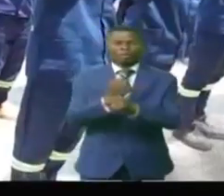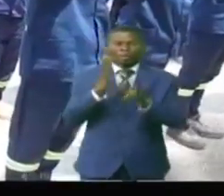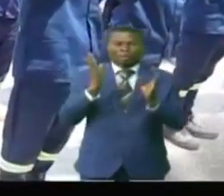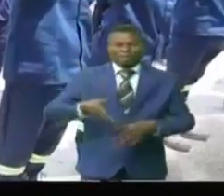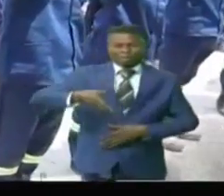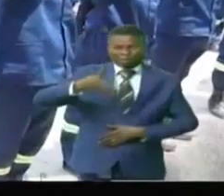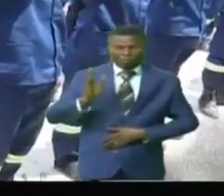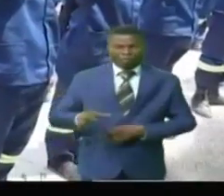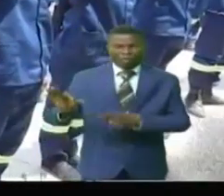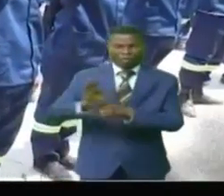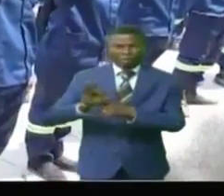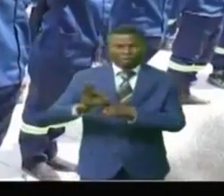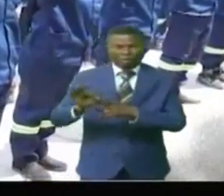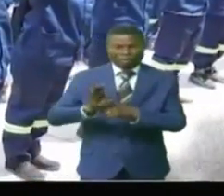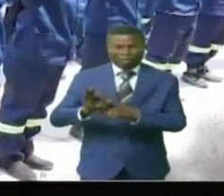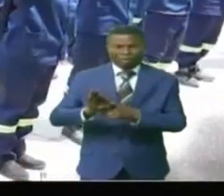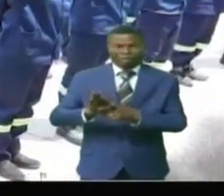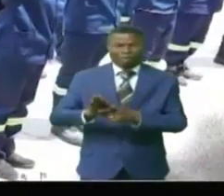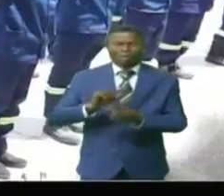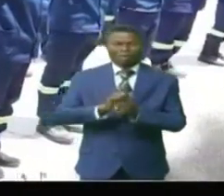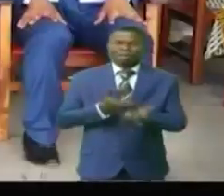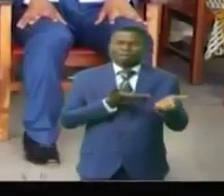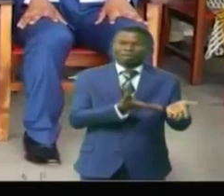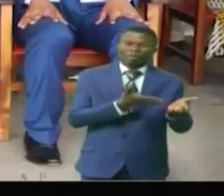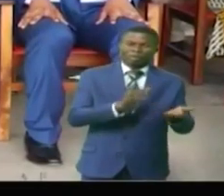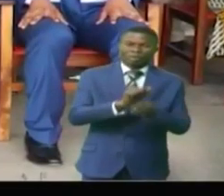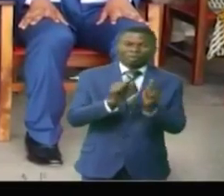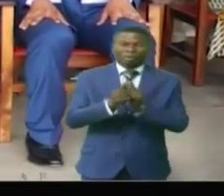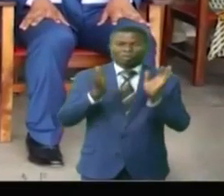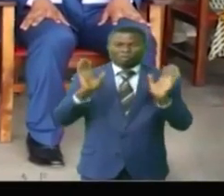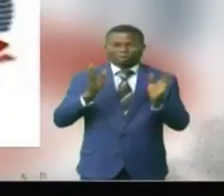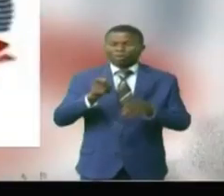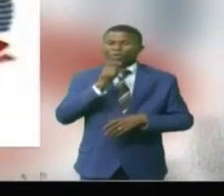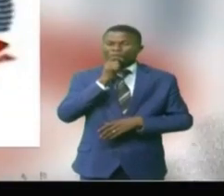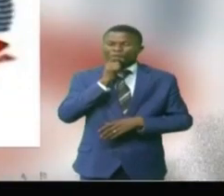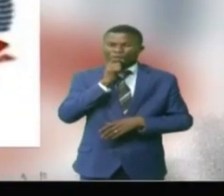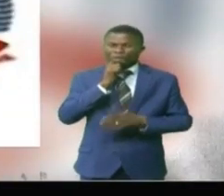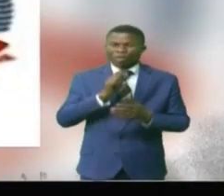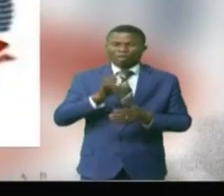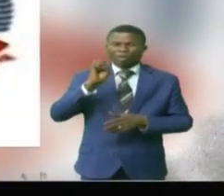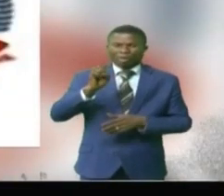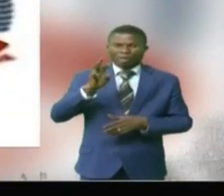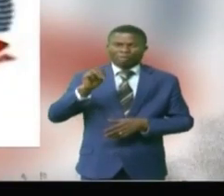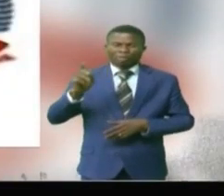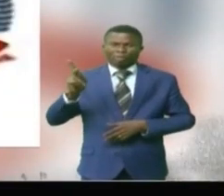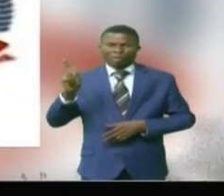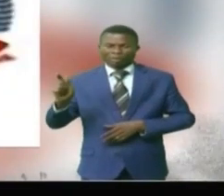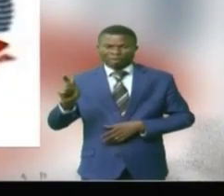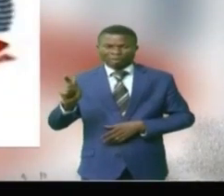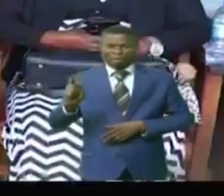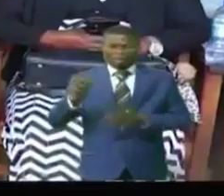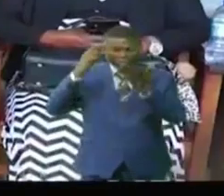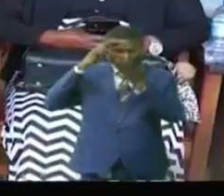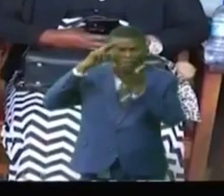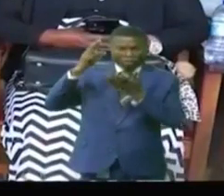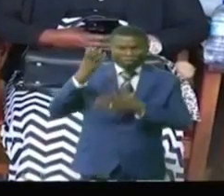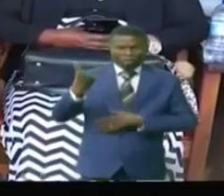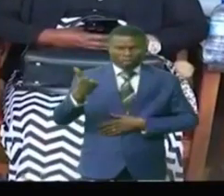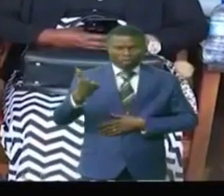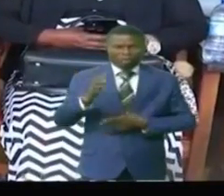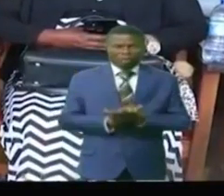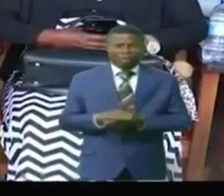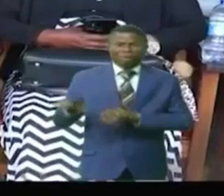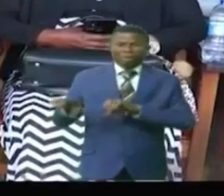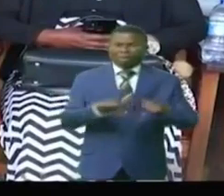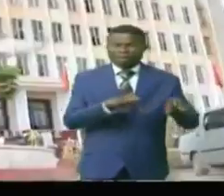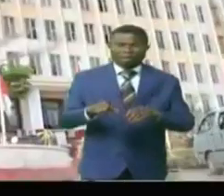professionnels formés sur le secourisme et la gestion des risques et des catastrophes par MLK Encyclopedia University. C'est une des